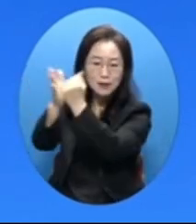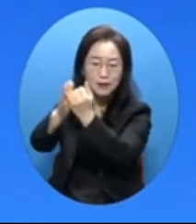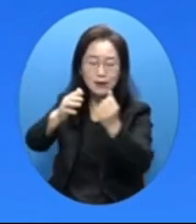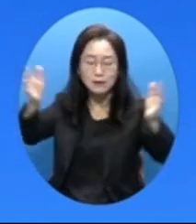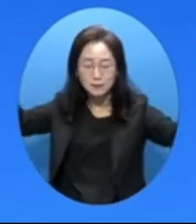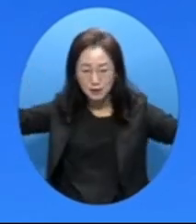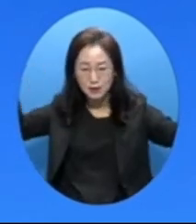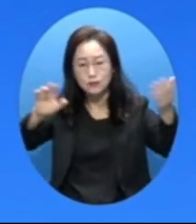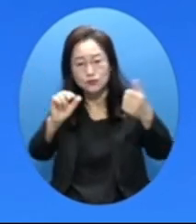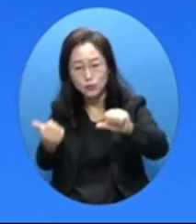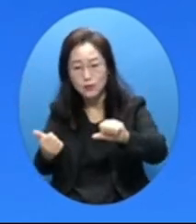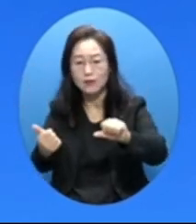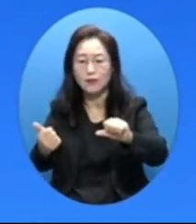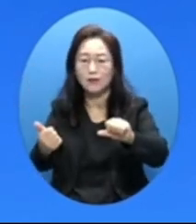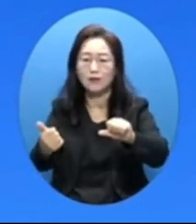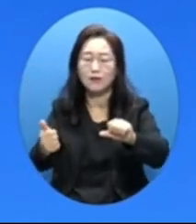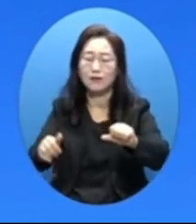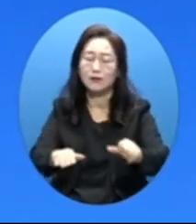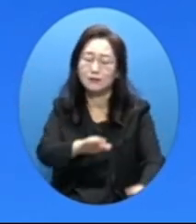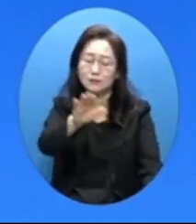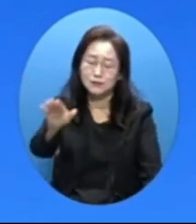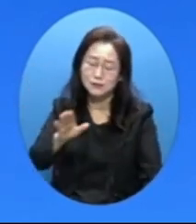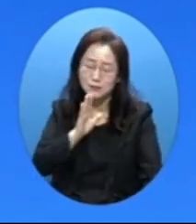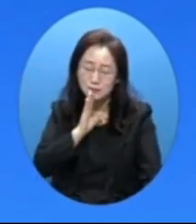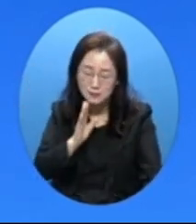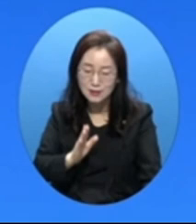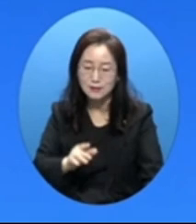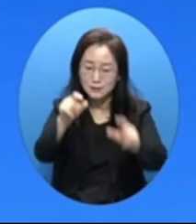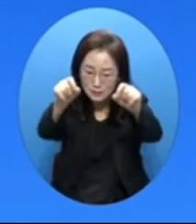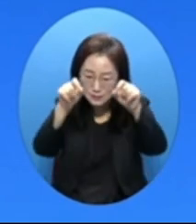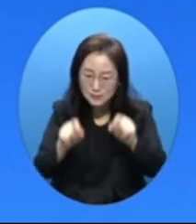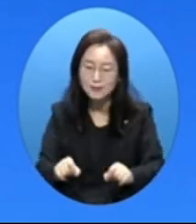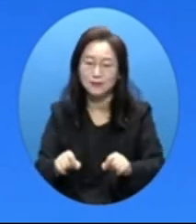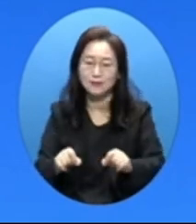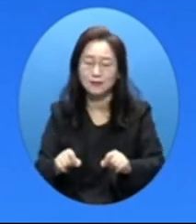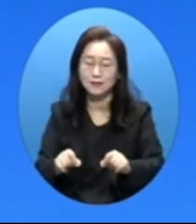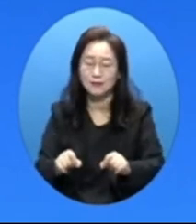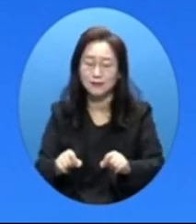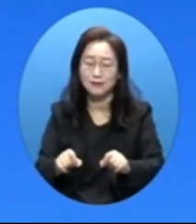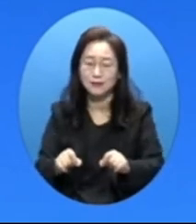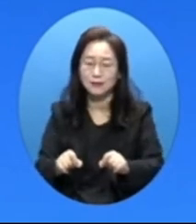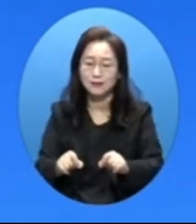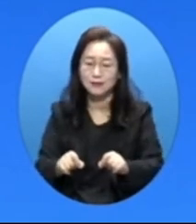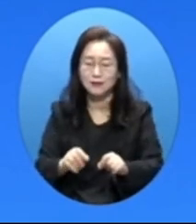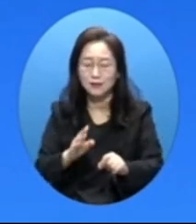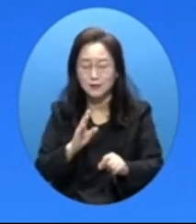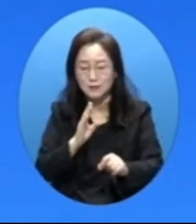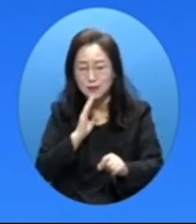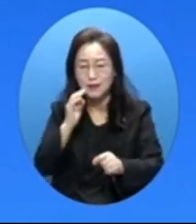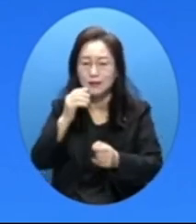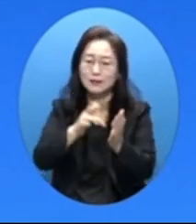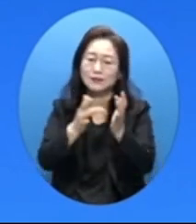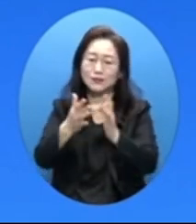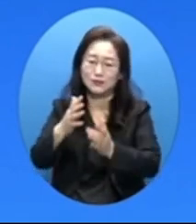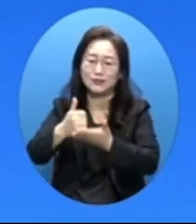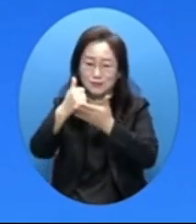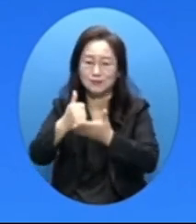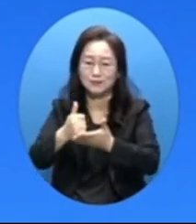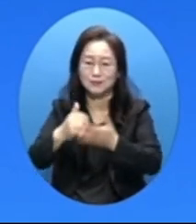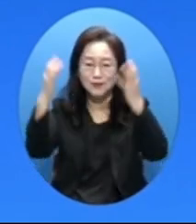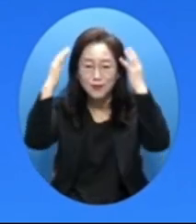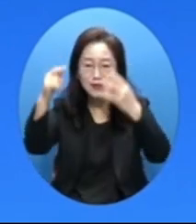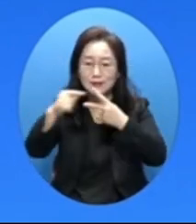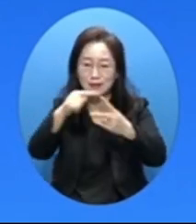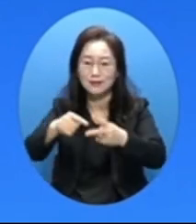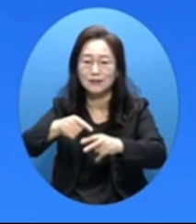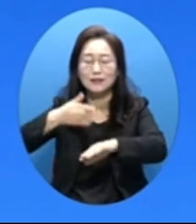돌아가셨는데 우리가 그 고난에이 조금이나마 동참할 수 있게 되고 주님의 고난을 이해할 수 있게 된 것에